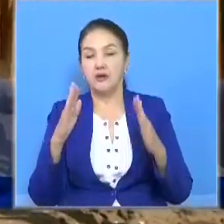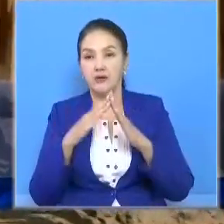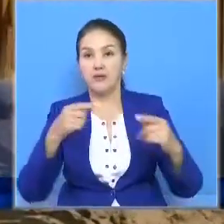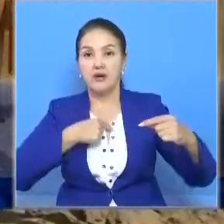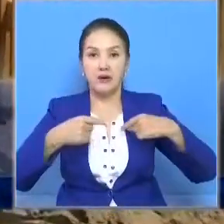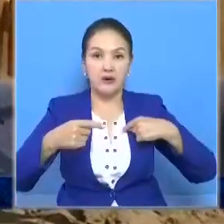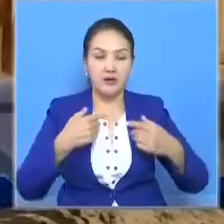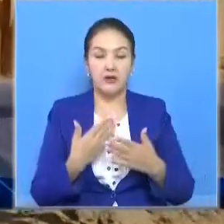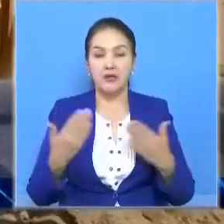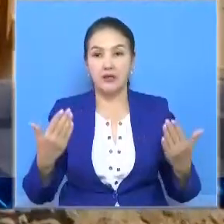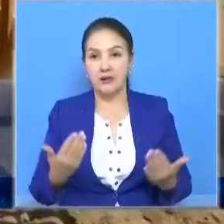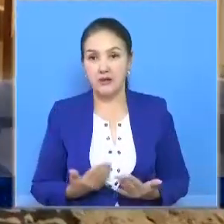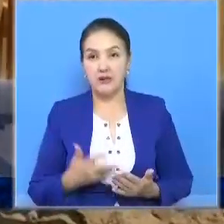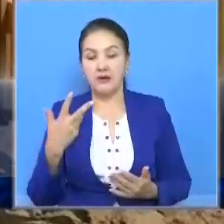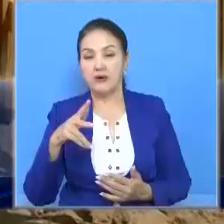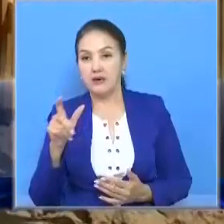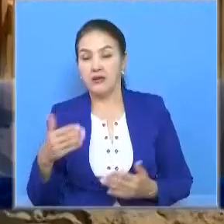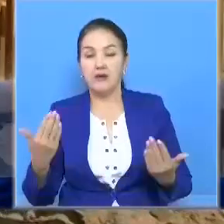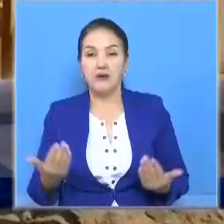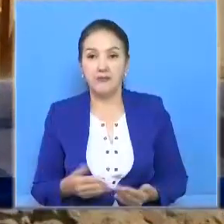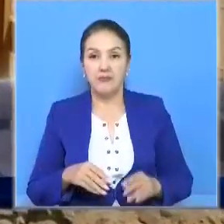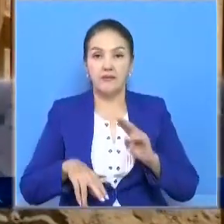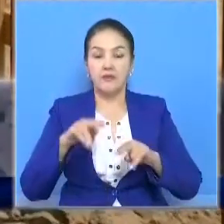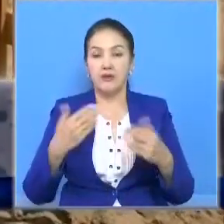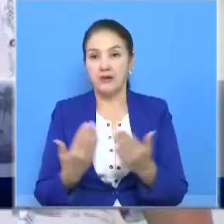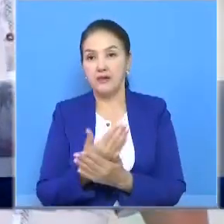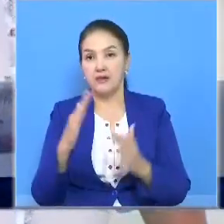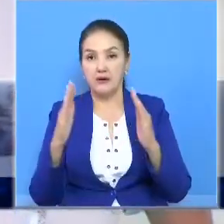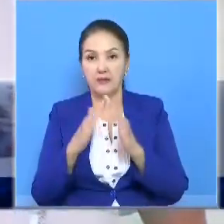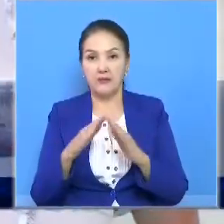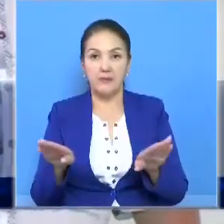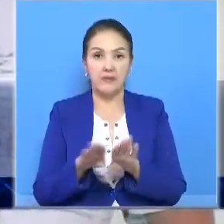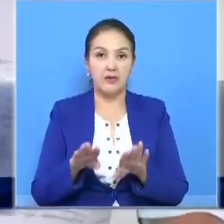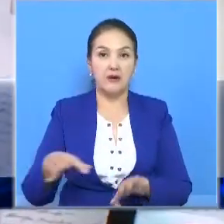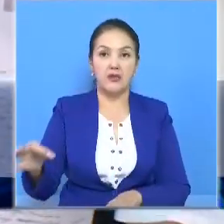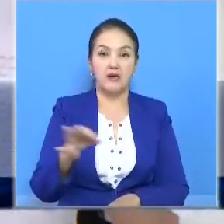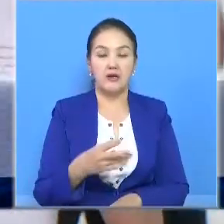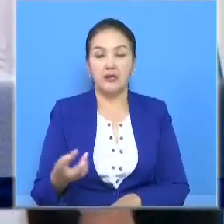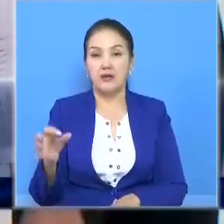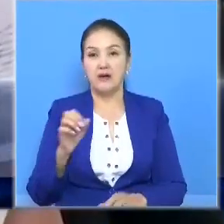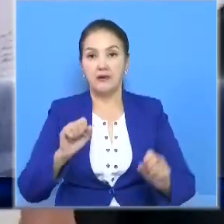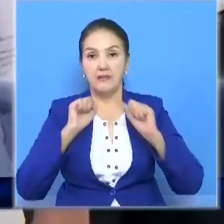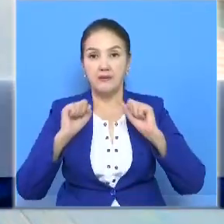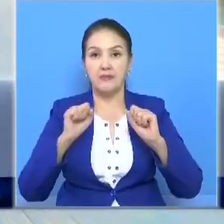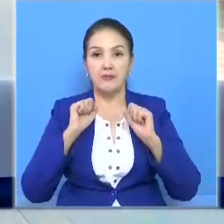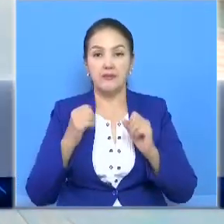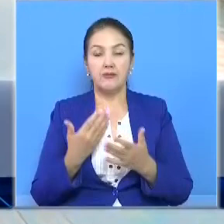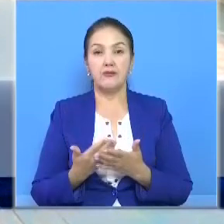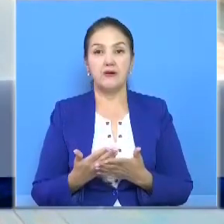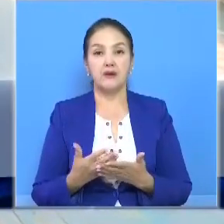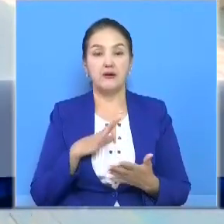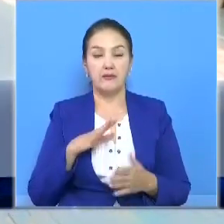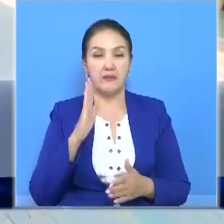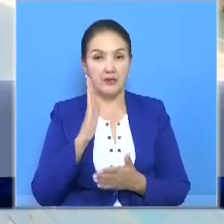стали непригодны для проживания. Для их жителей были построены новые дома. Также аким области посетил физкультурно-оздоровительный комплекс,